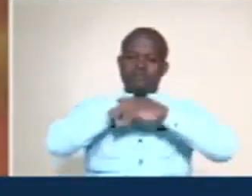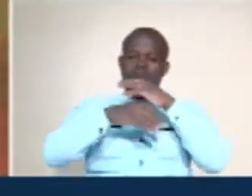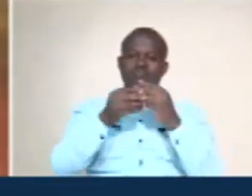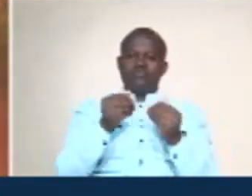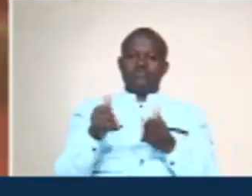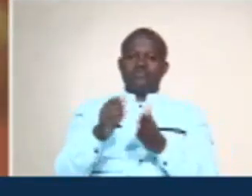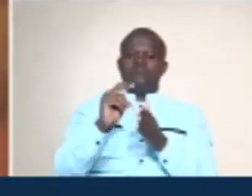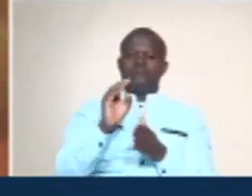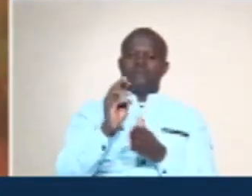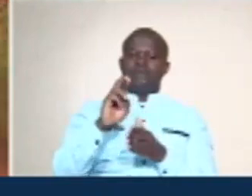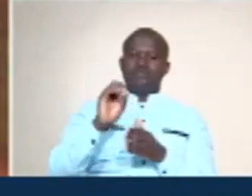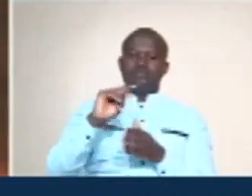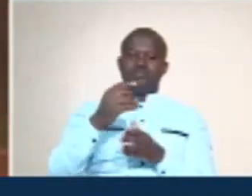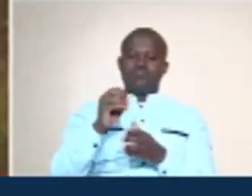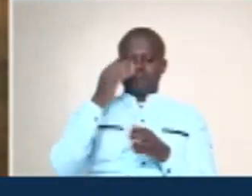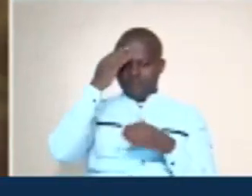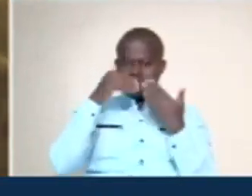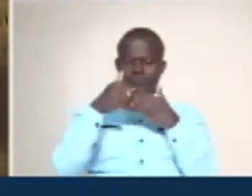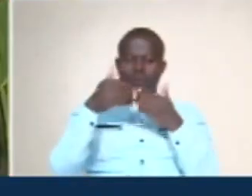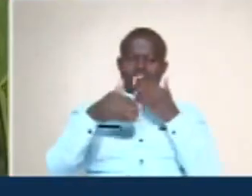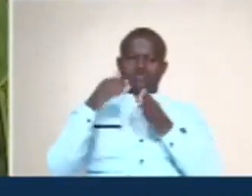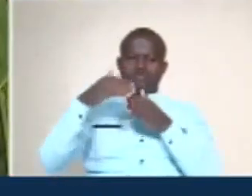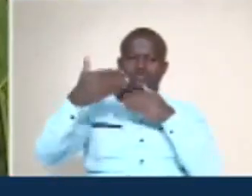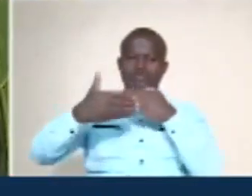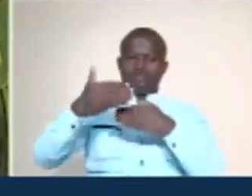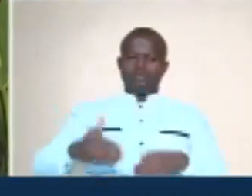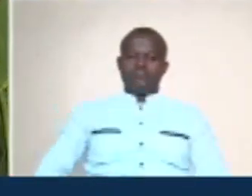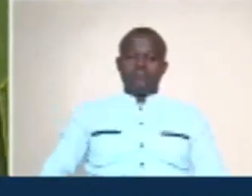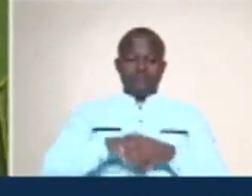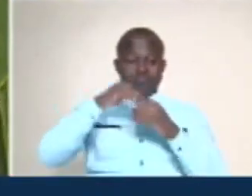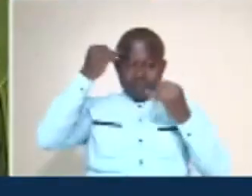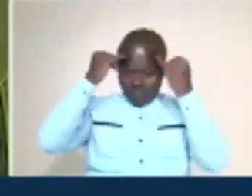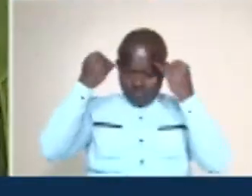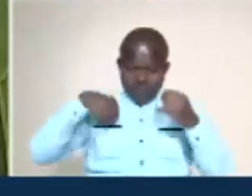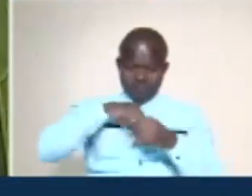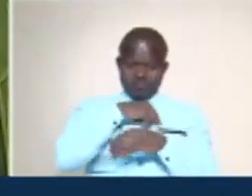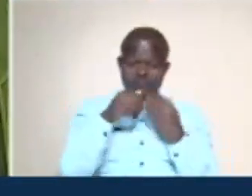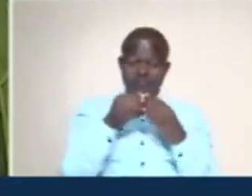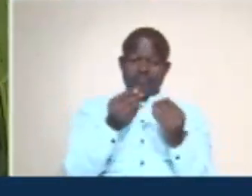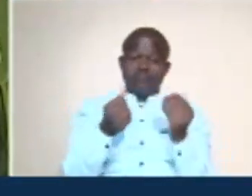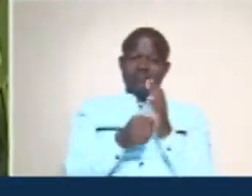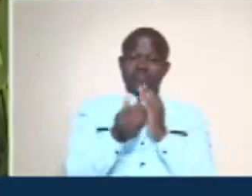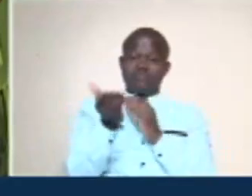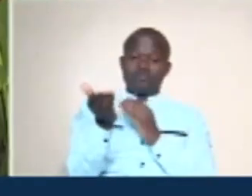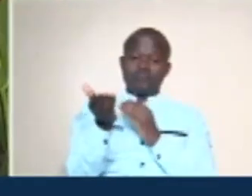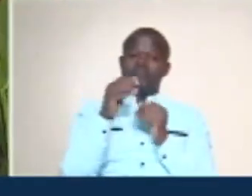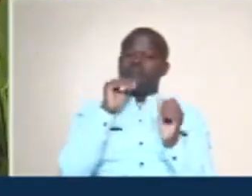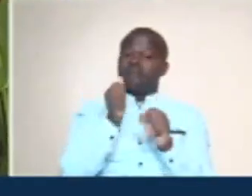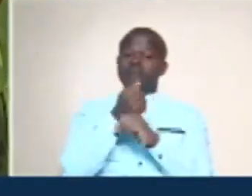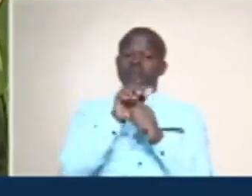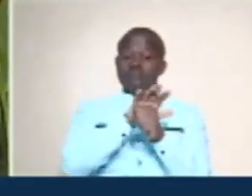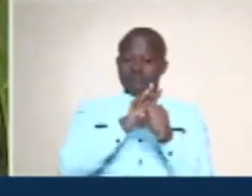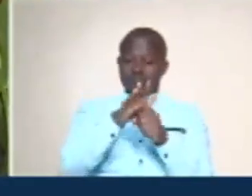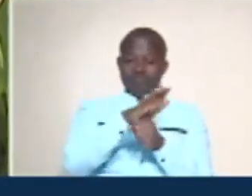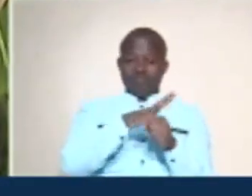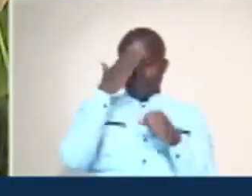umugezi wa Nyabarongo cyane ko ruzubakwa mu ngero zayo mu bitekerezo dufite nuko bizakemura ikibazo gihari ntibishobora wenda kubijana ku